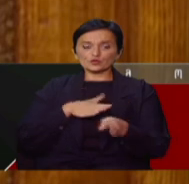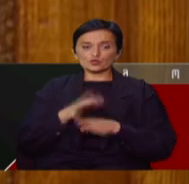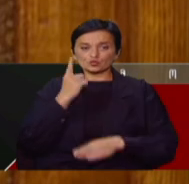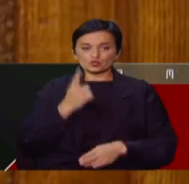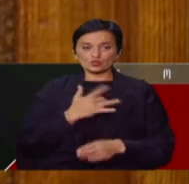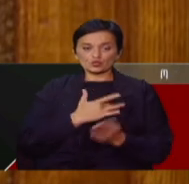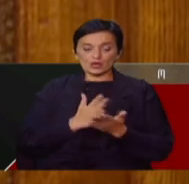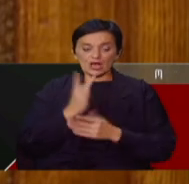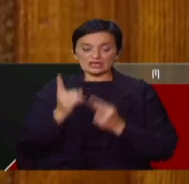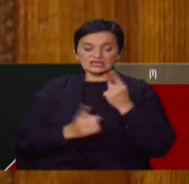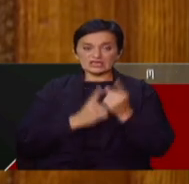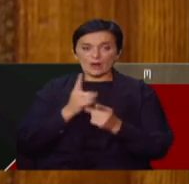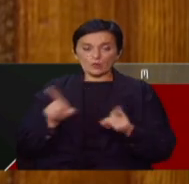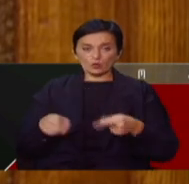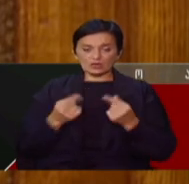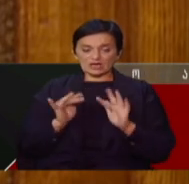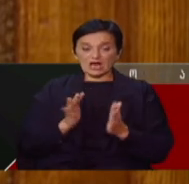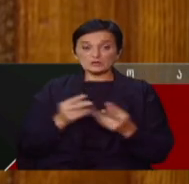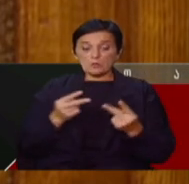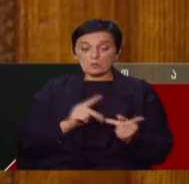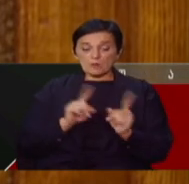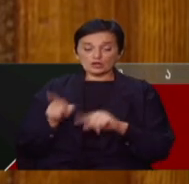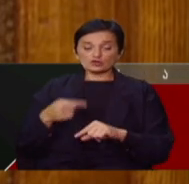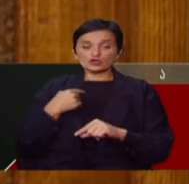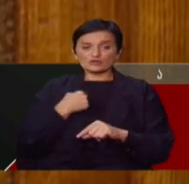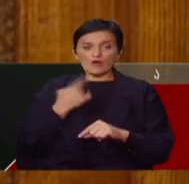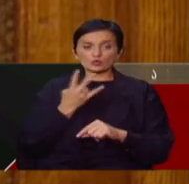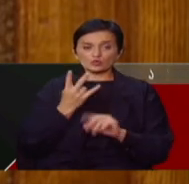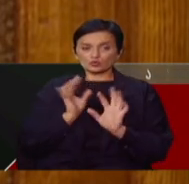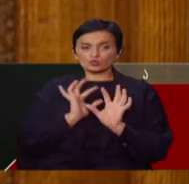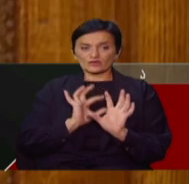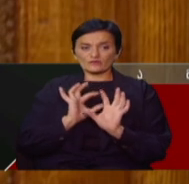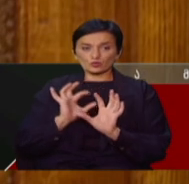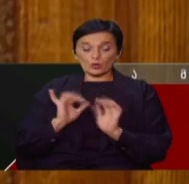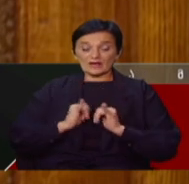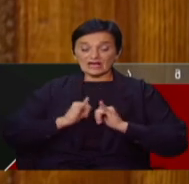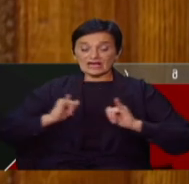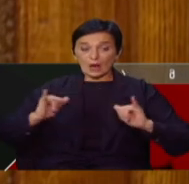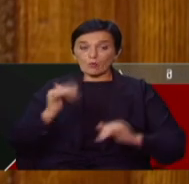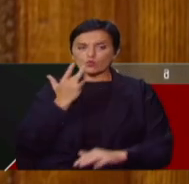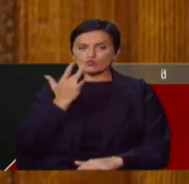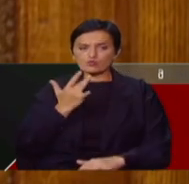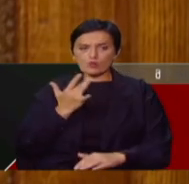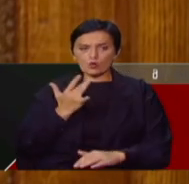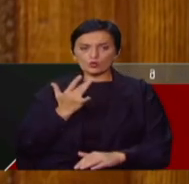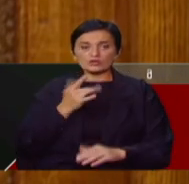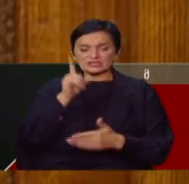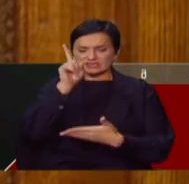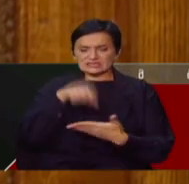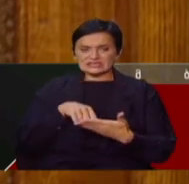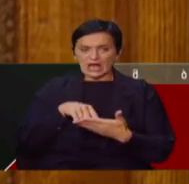ერთგულება რეფორმების განხორციელების მიმართ. პარალელურად ჩვენ ასევე უნდა ვუზრუნველყოთ, რომ გაფართოების პოლიტიკა დარჩეს